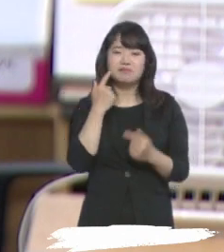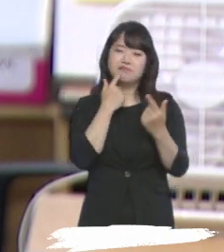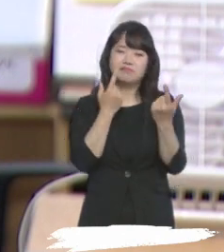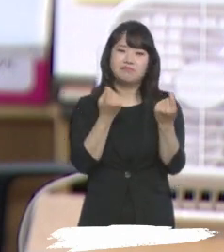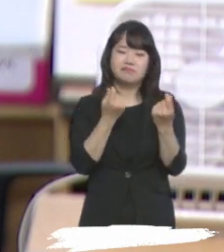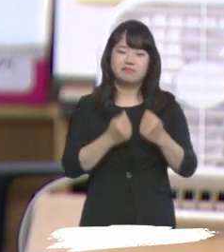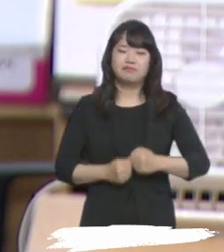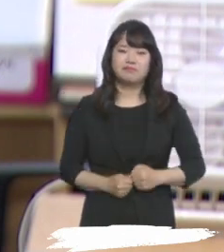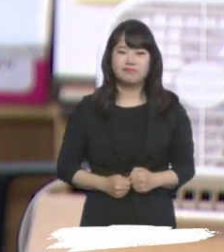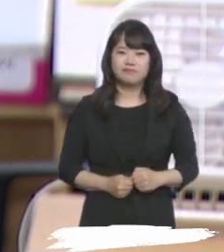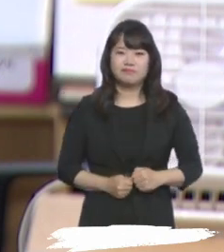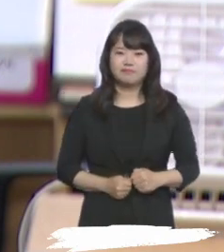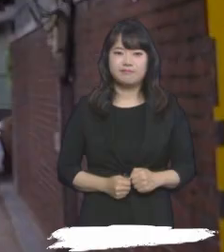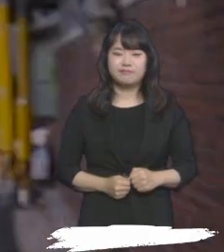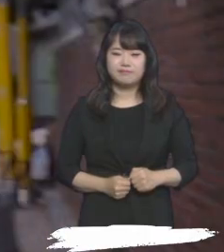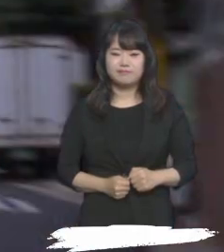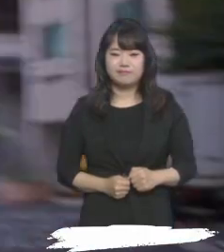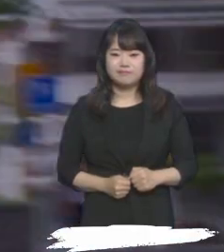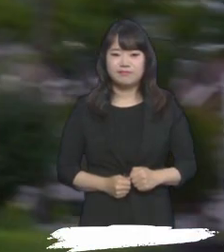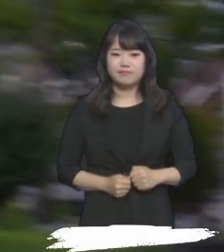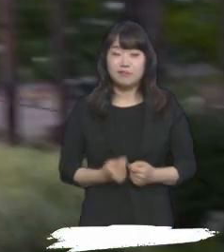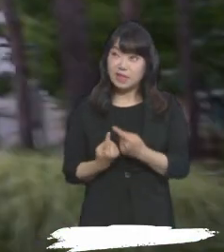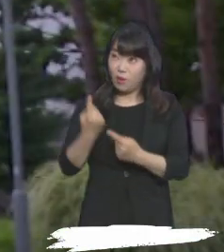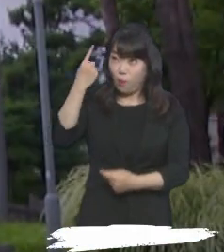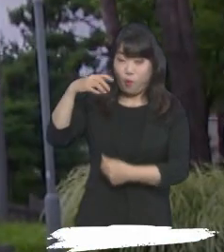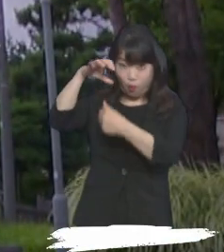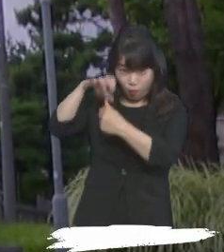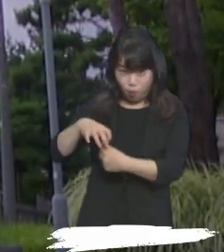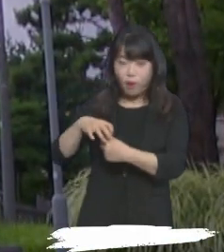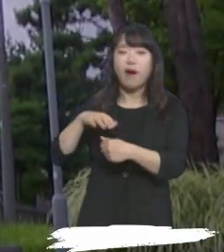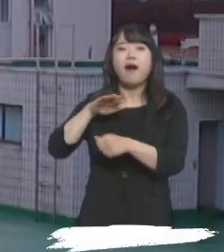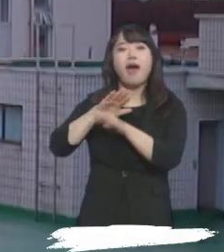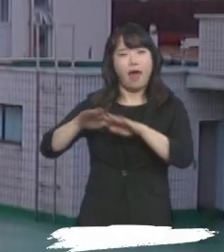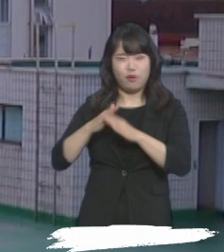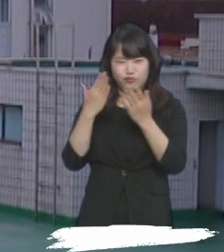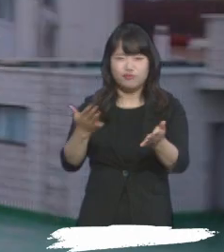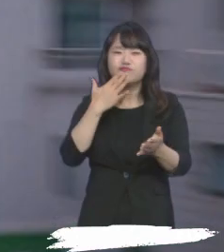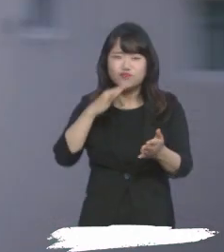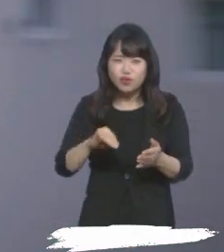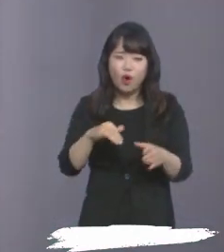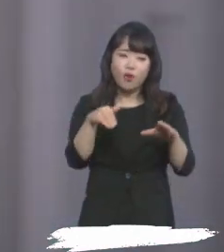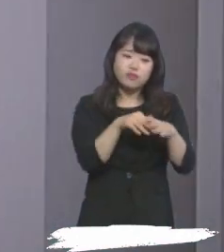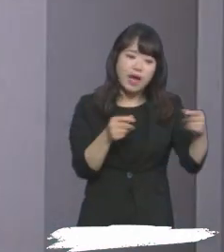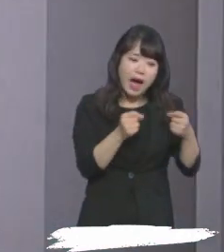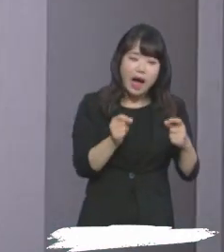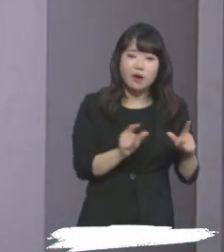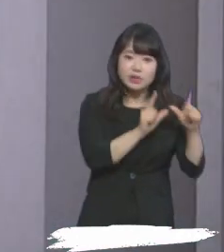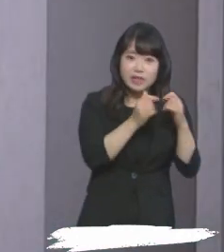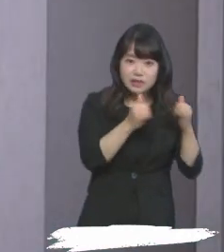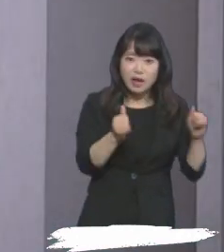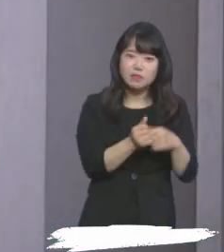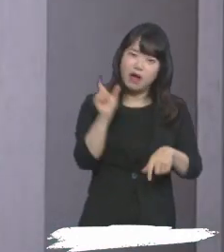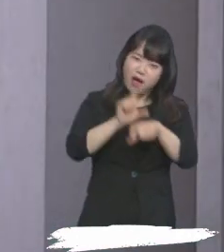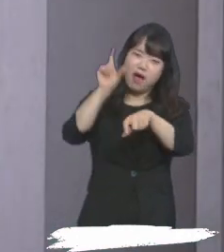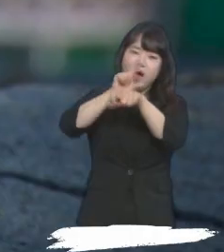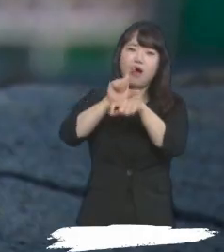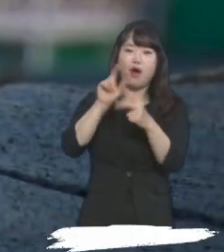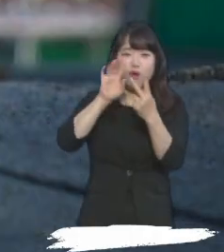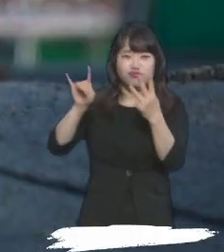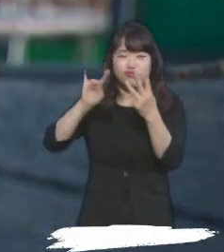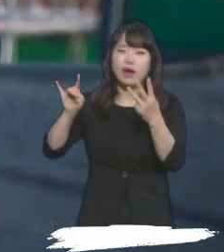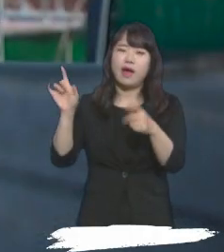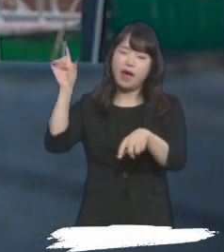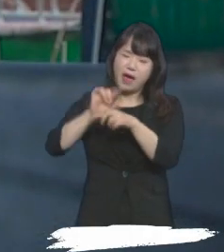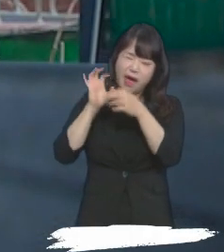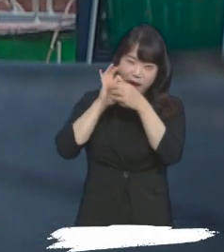그런 부분인 것 같습니다. 고도지구 높이가 완화된다고는 하지만 문화재 인근 주민들은 또 다른 규제 발목을 잡혀